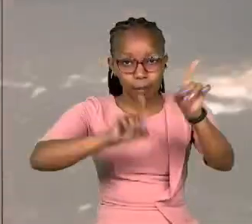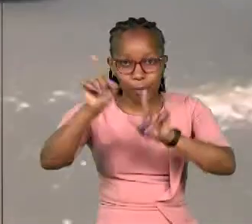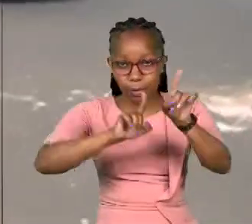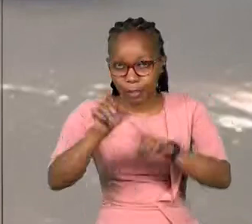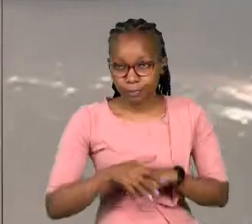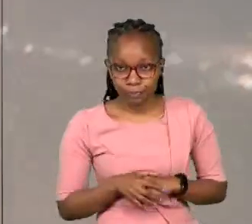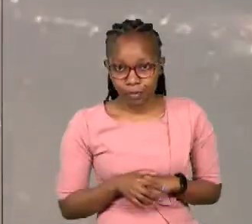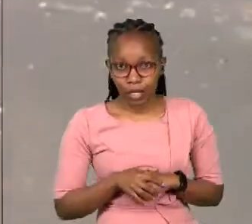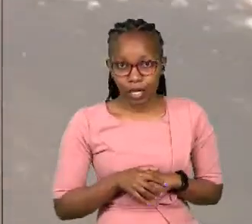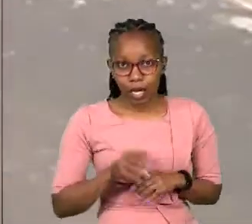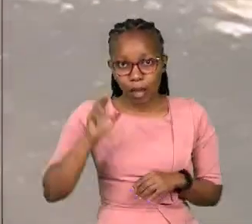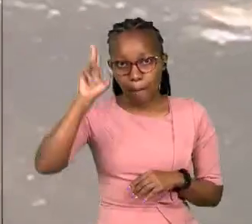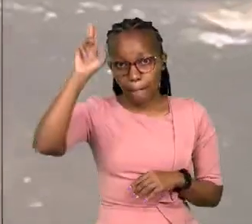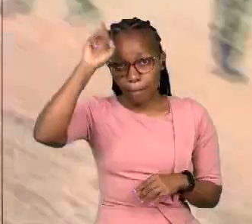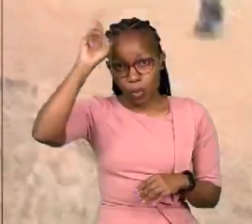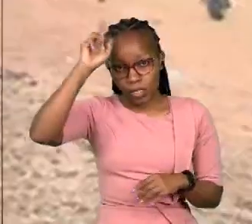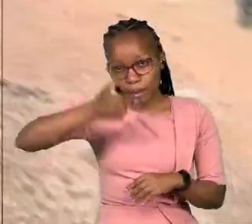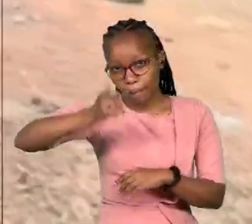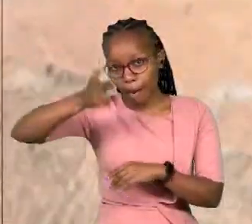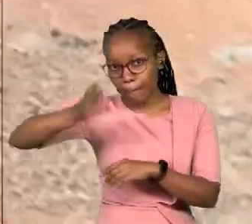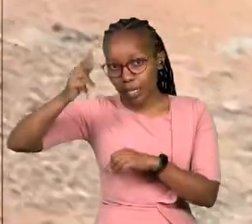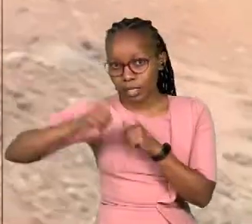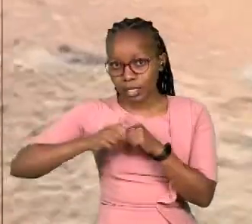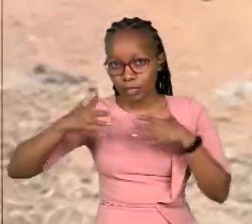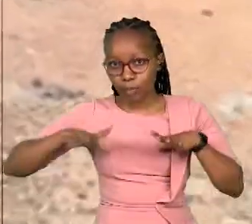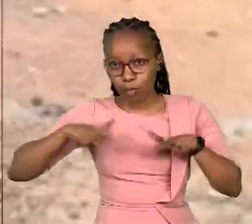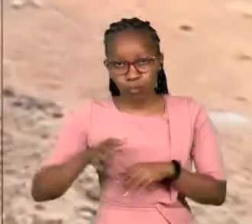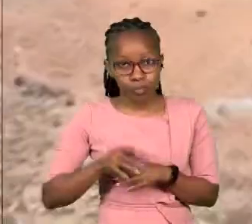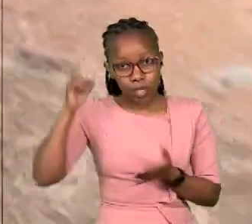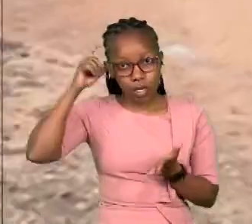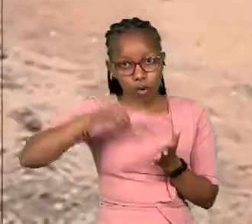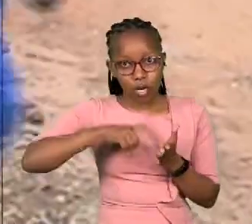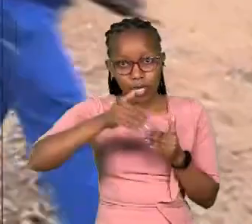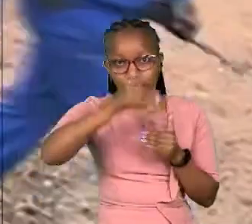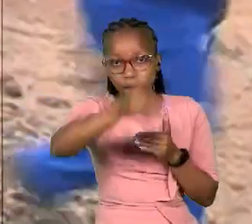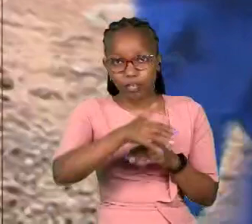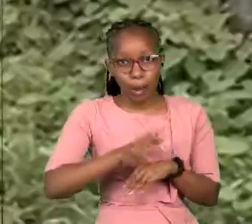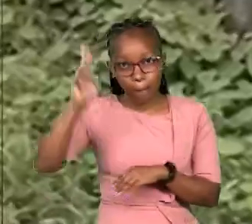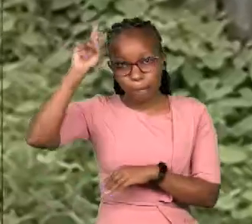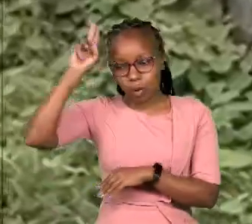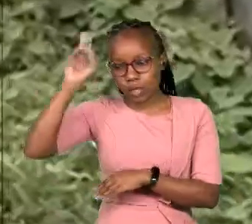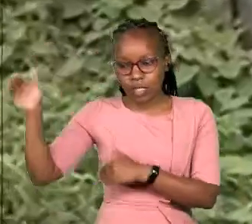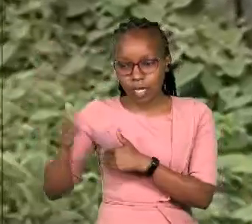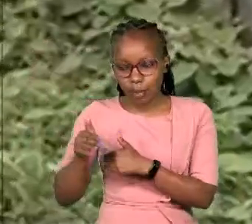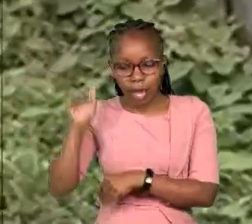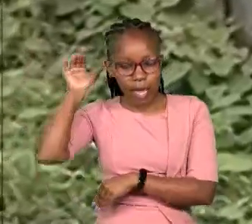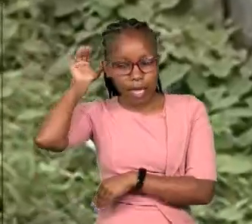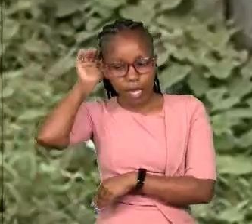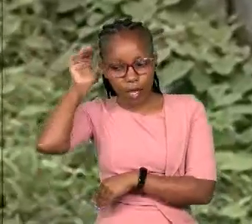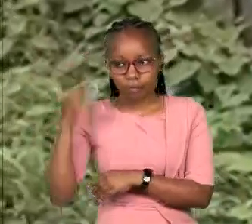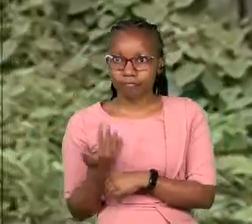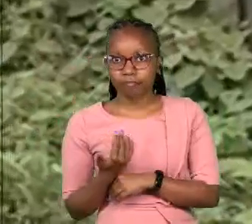Kisa hicho cha polisi huyo kuwaua watu sita ovyo kilitambulika baada ya jirani wa afisa huyo wa polisi kusikia sauti ya